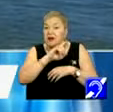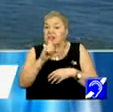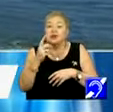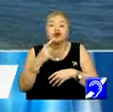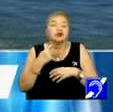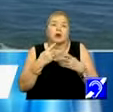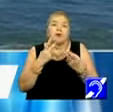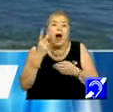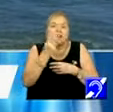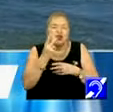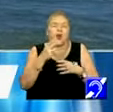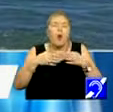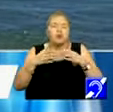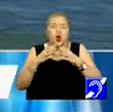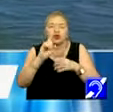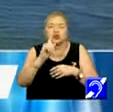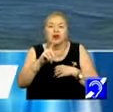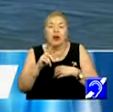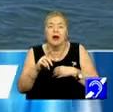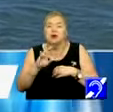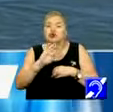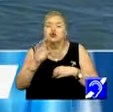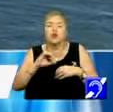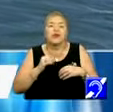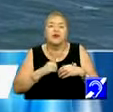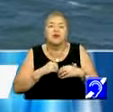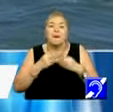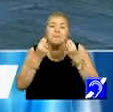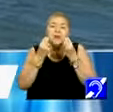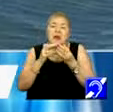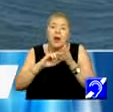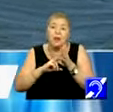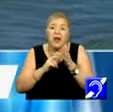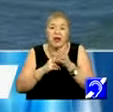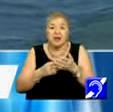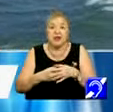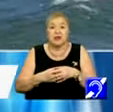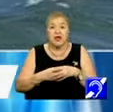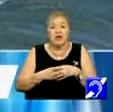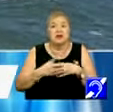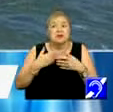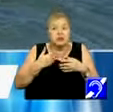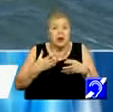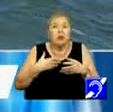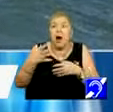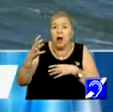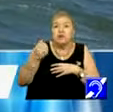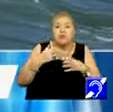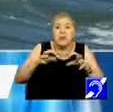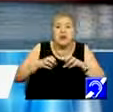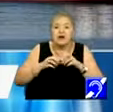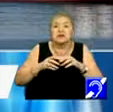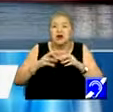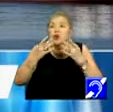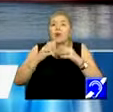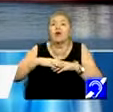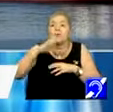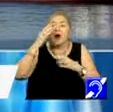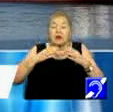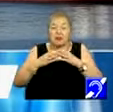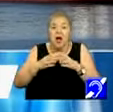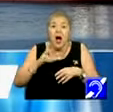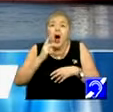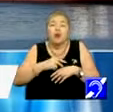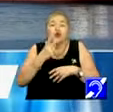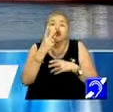nici Ismail, nici Ren, nu sunt foarte bine pregătite pentru a prelua fluxul mare de nave, au fiecare câte două dane